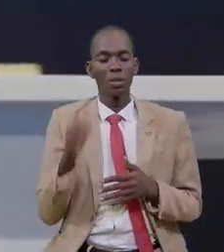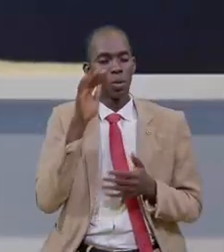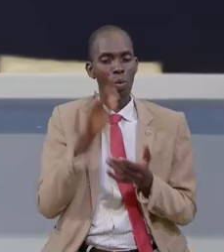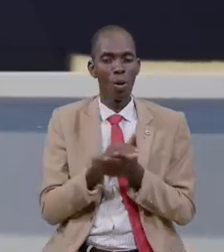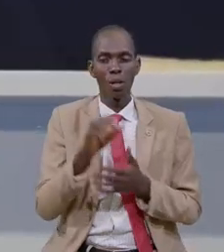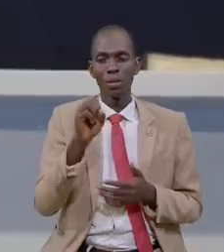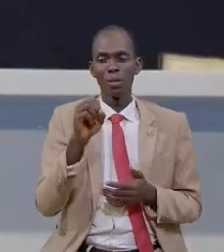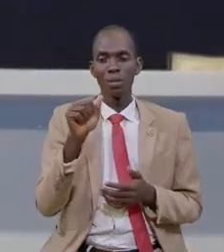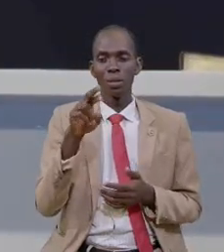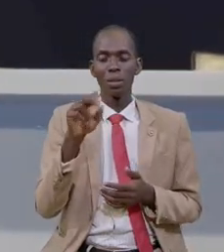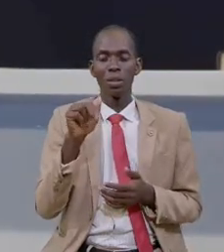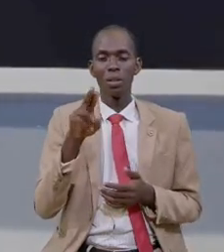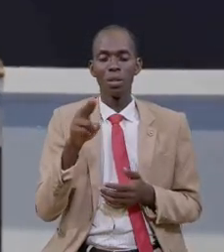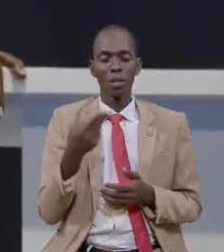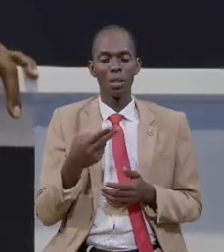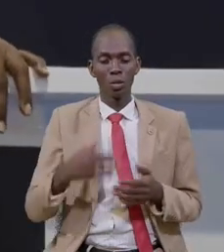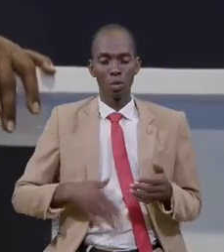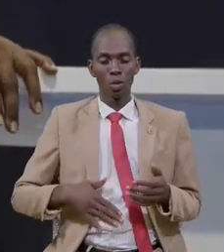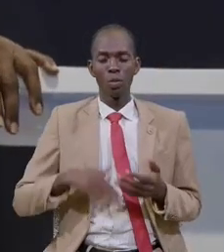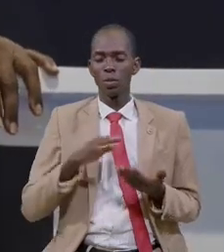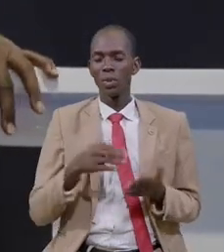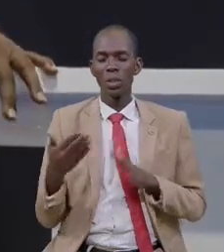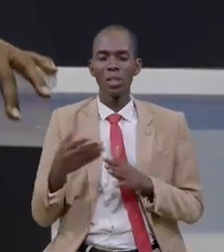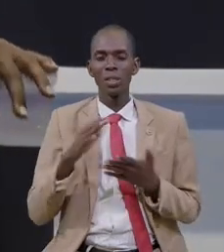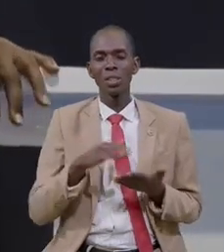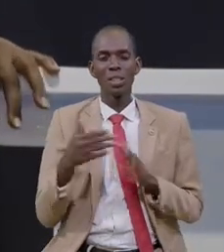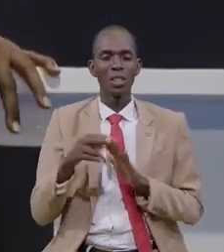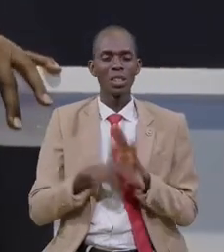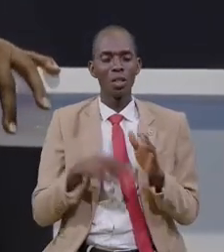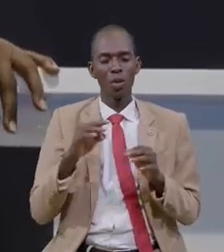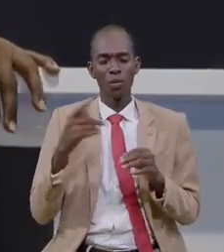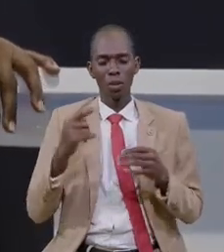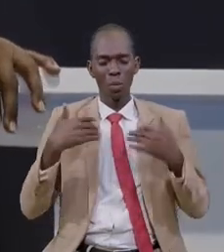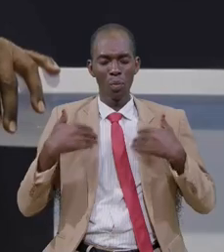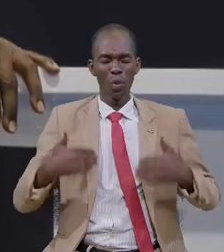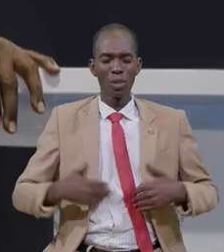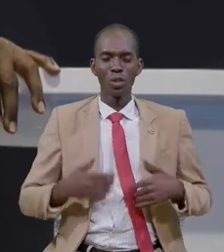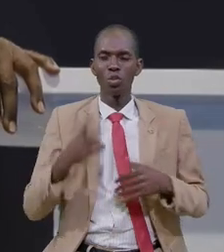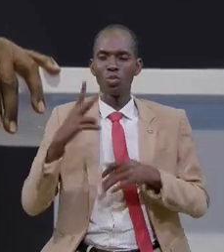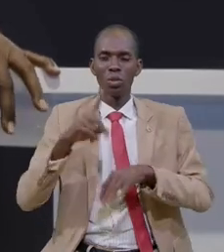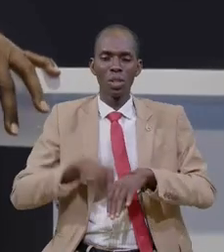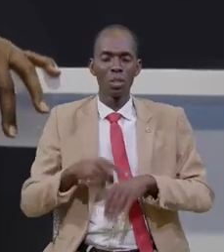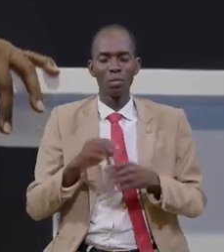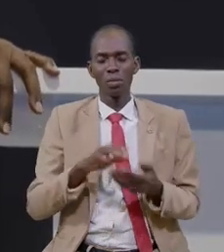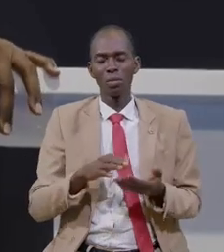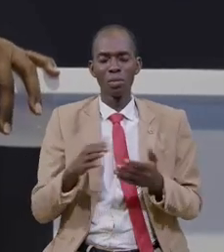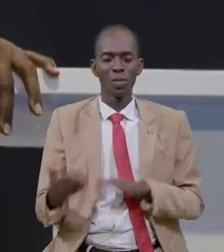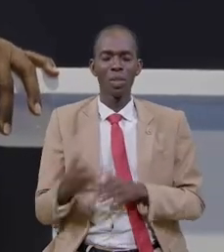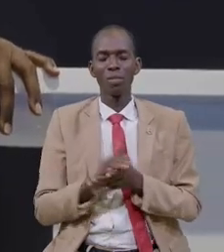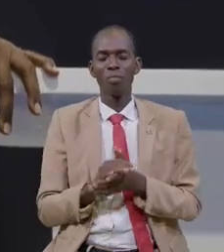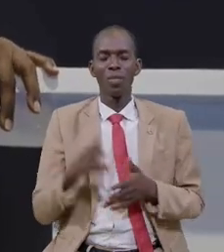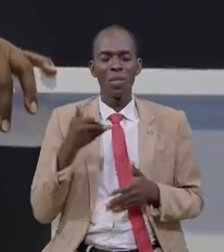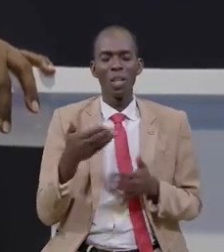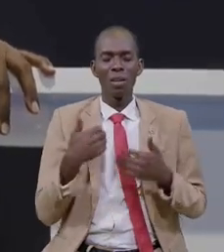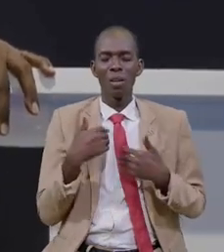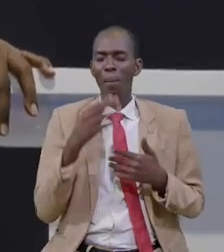le sein de Sarah, mort dans le corps, double mort. Il y aura la